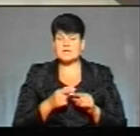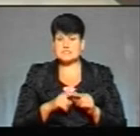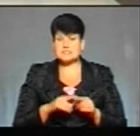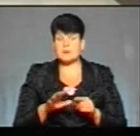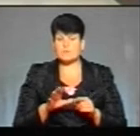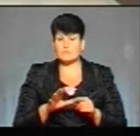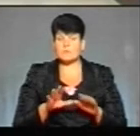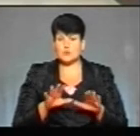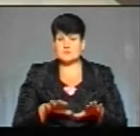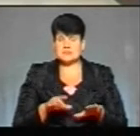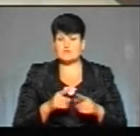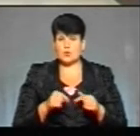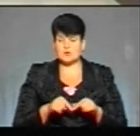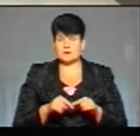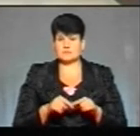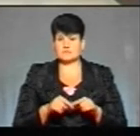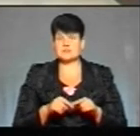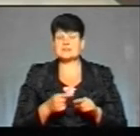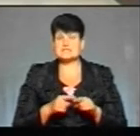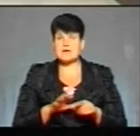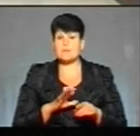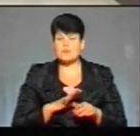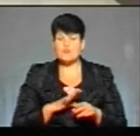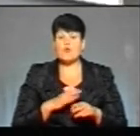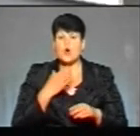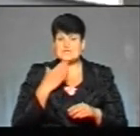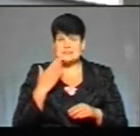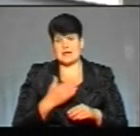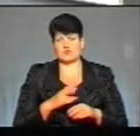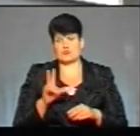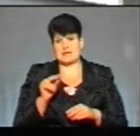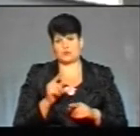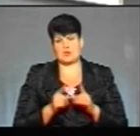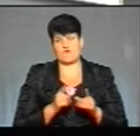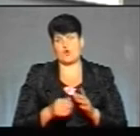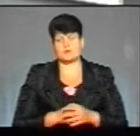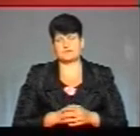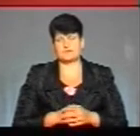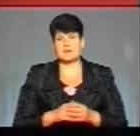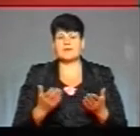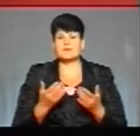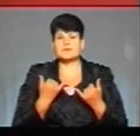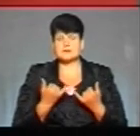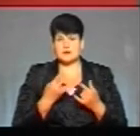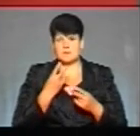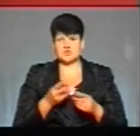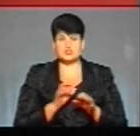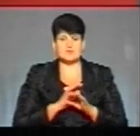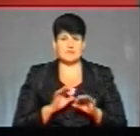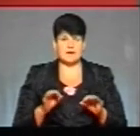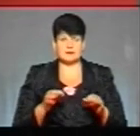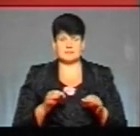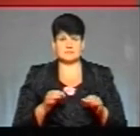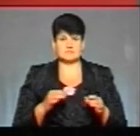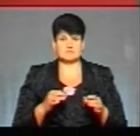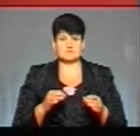вибори до місцевих органів самоврядування був остаточною датою, останньою датою щодо реформи. Який зараз, ви бачите, ідеальний сценарій розгортання